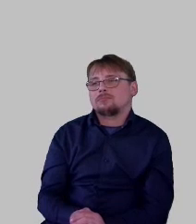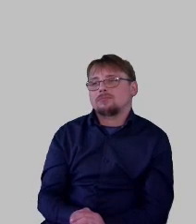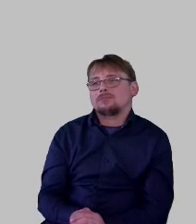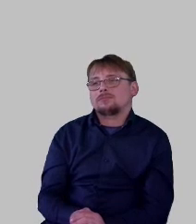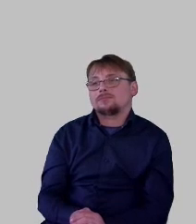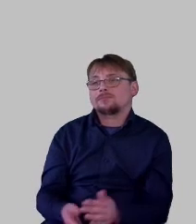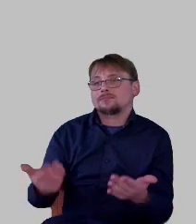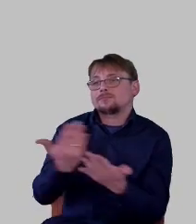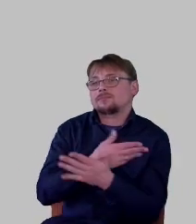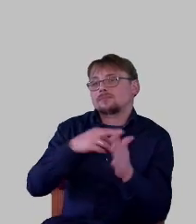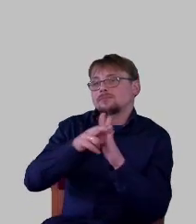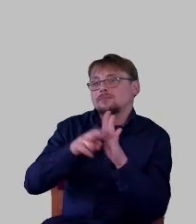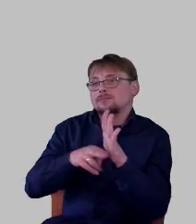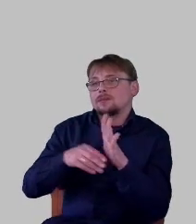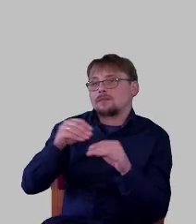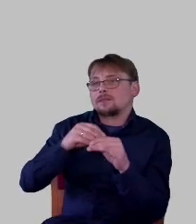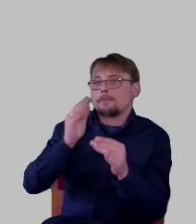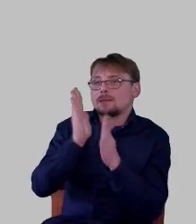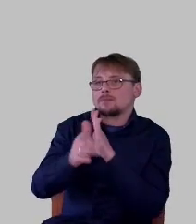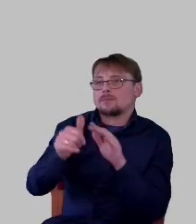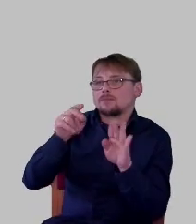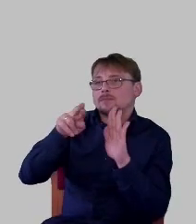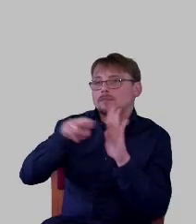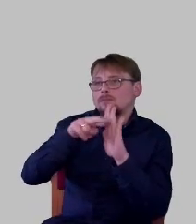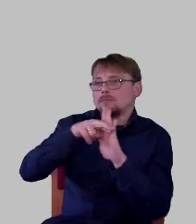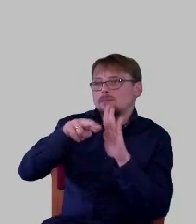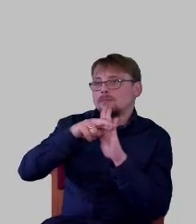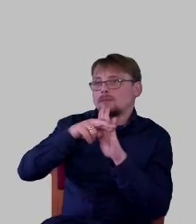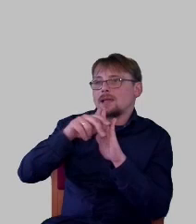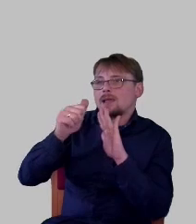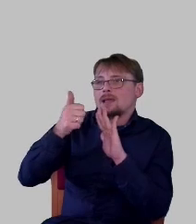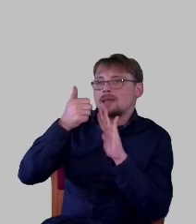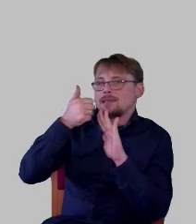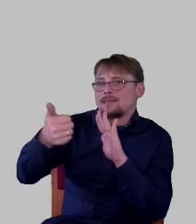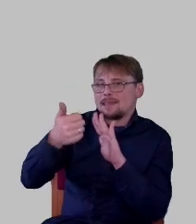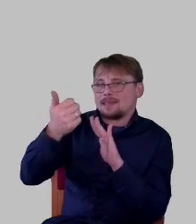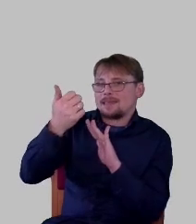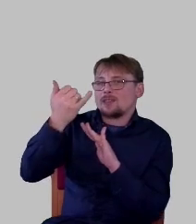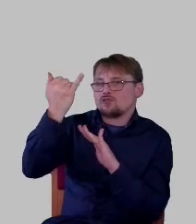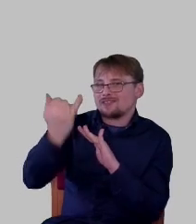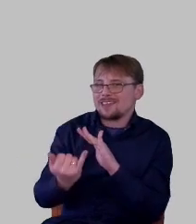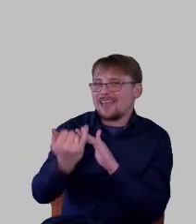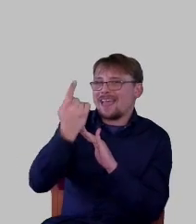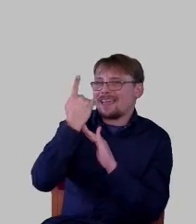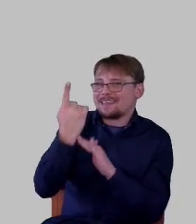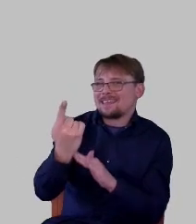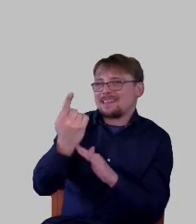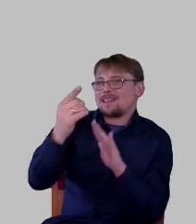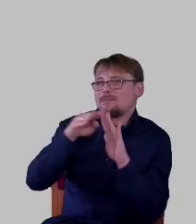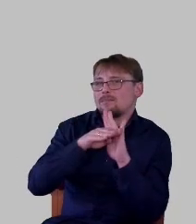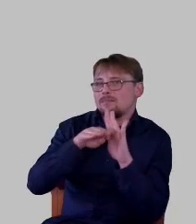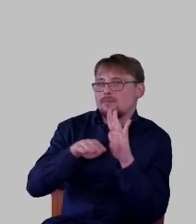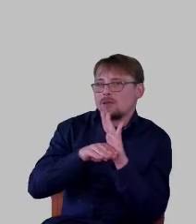W nowych przepisach także wybrzmiało wprost. Jeden uczeń to jeden indywidualny program edukacyjno-terapeutyczny. Patrzymy na